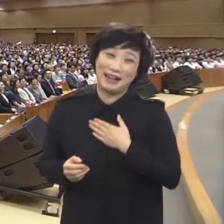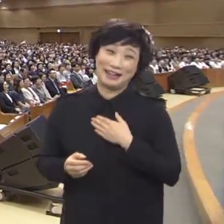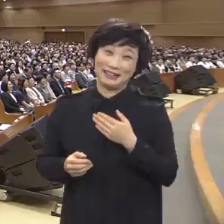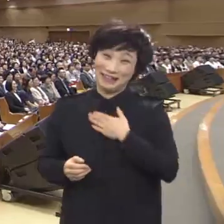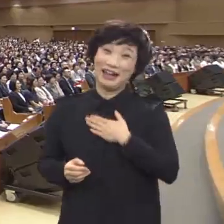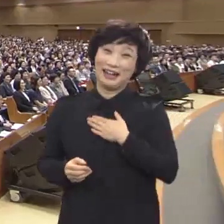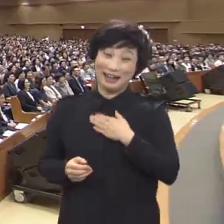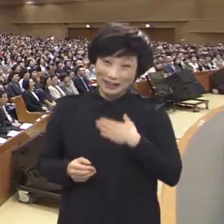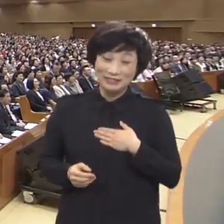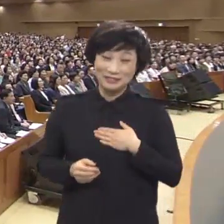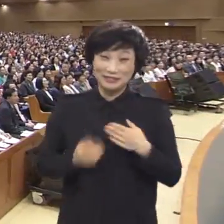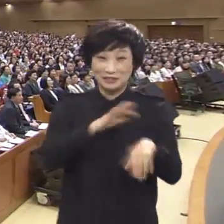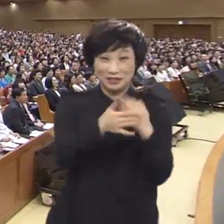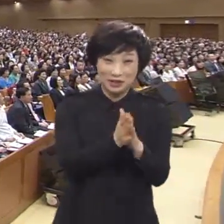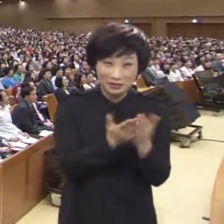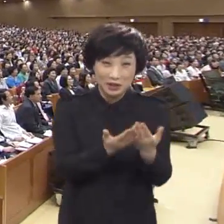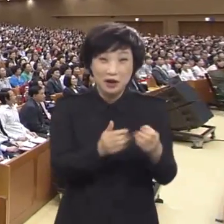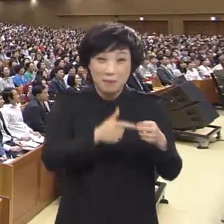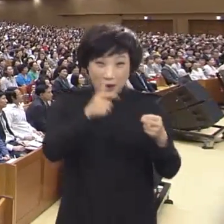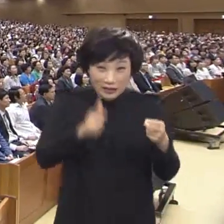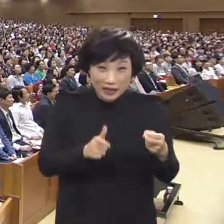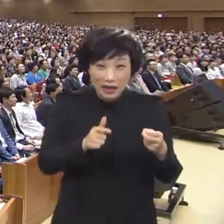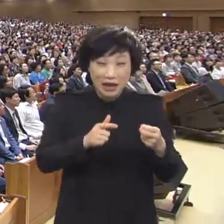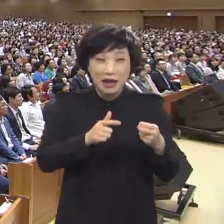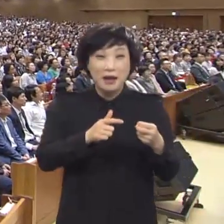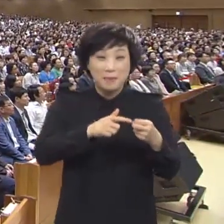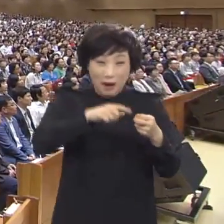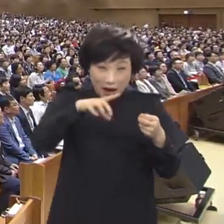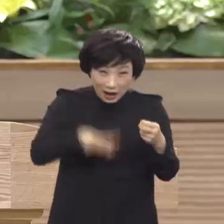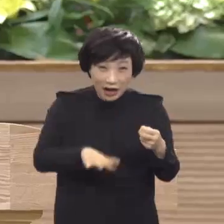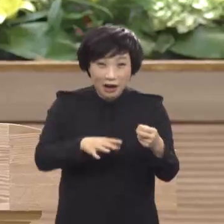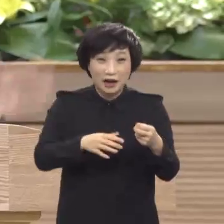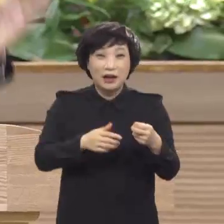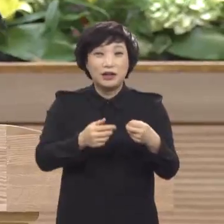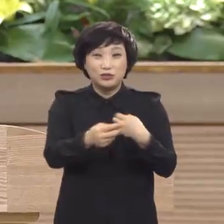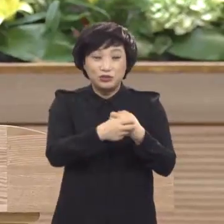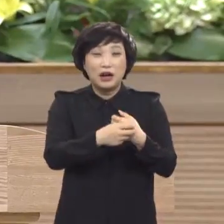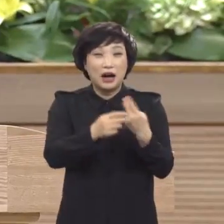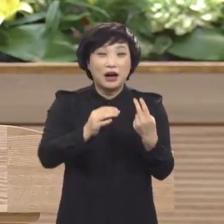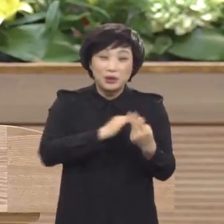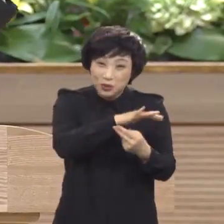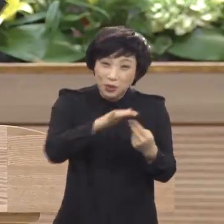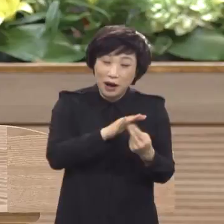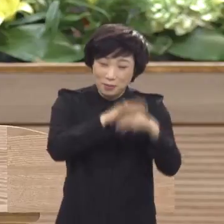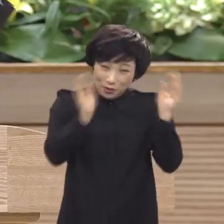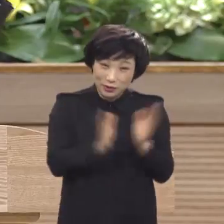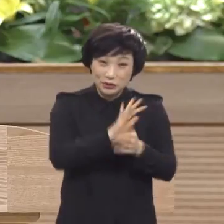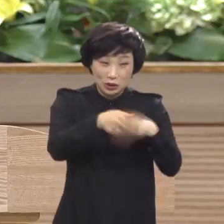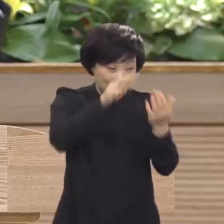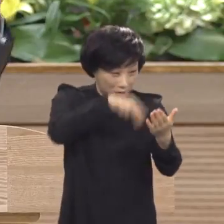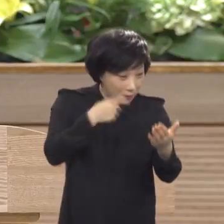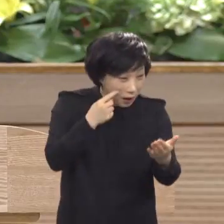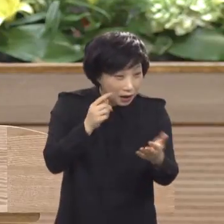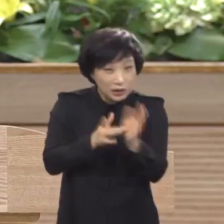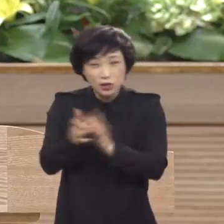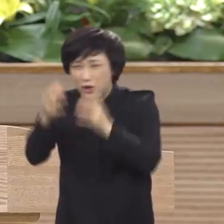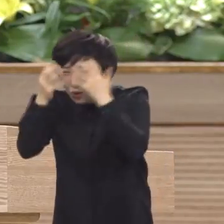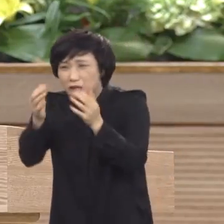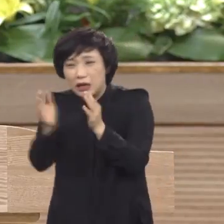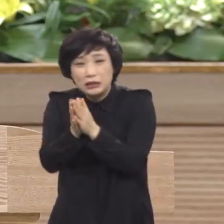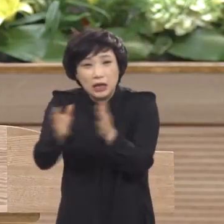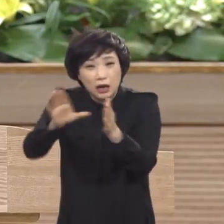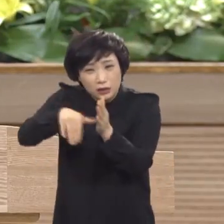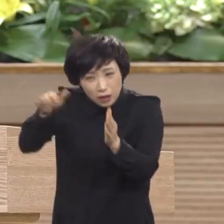그래서 마태복음이나 복음서를 읽어가다 보면 우리 주님이 고난당하시기 시작한